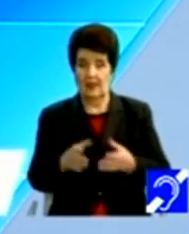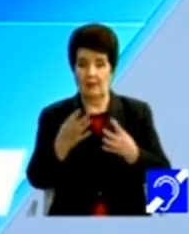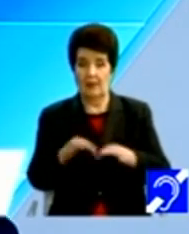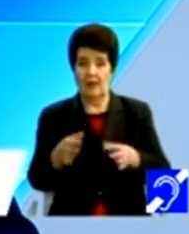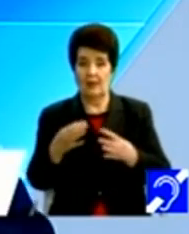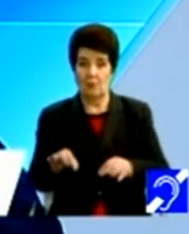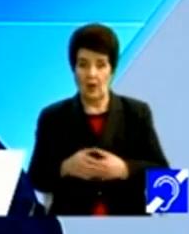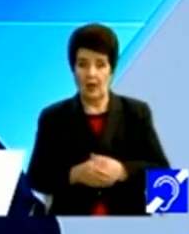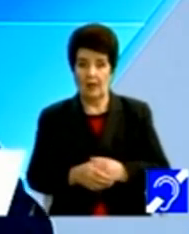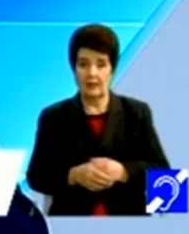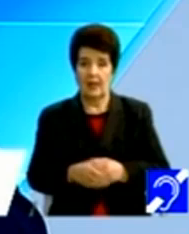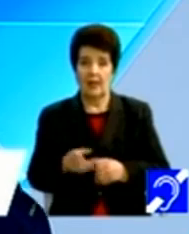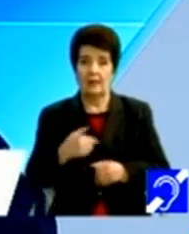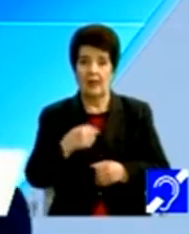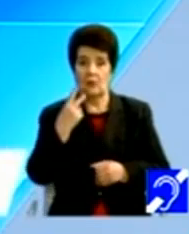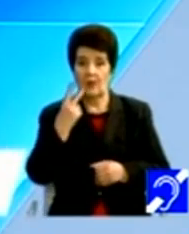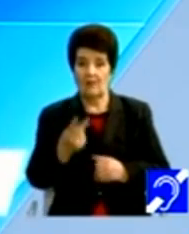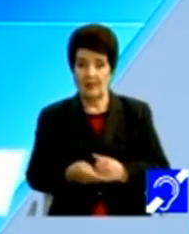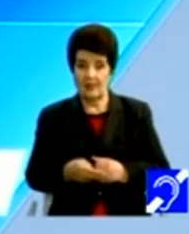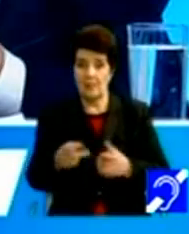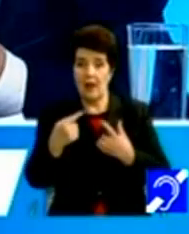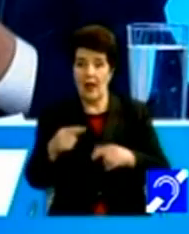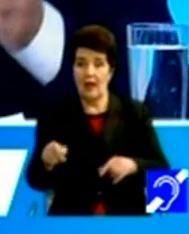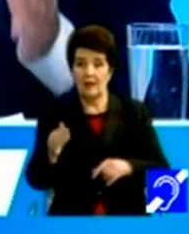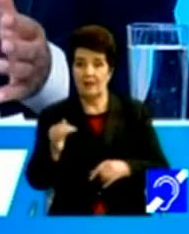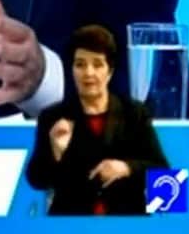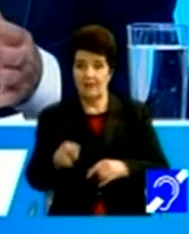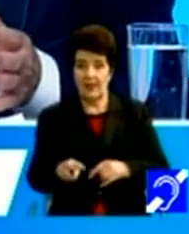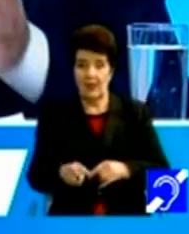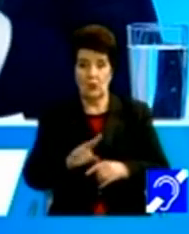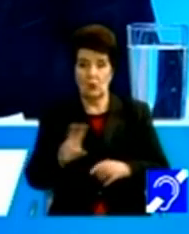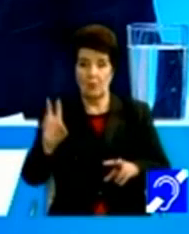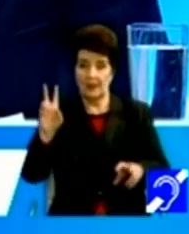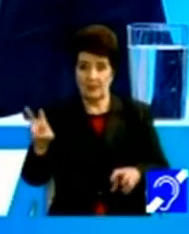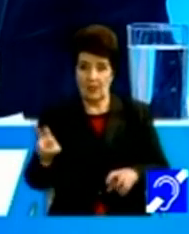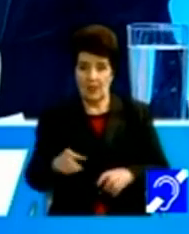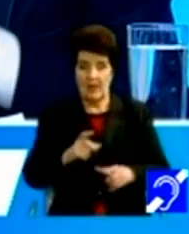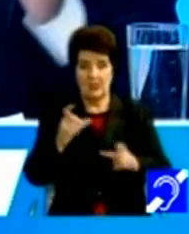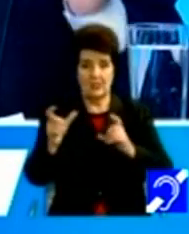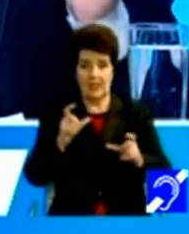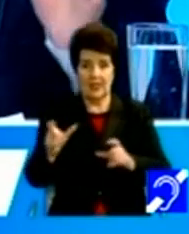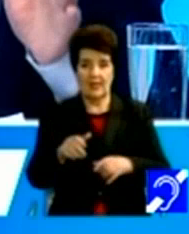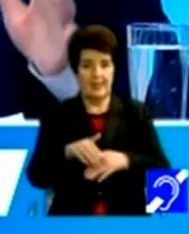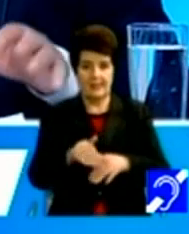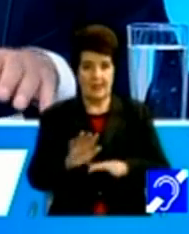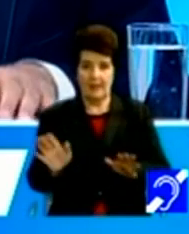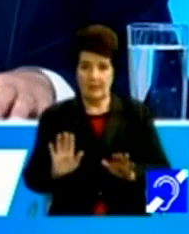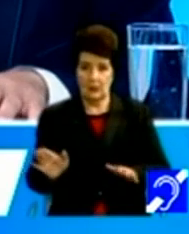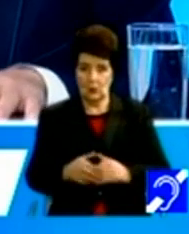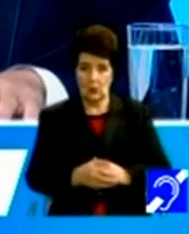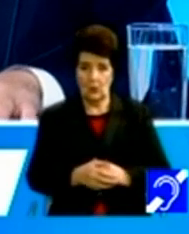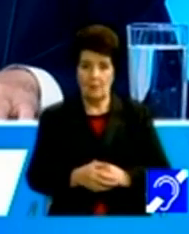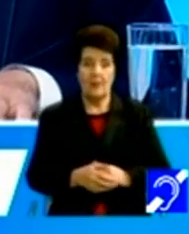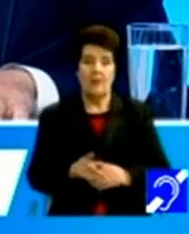Liberal Democrat, dar noi îl vedem totuși în alt fel, nu prin slogane și prin strigăte în stradă. Domnul, noi avem astăzi, ce